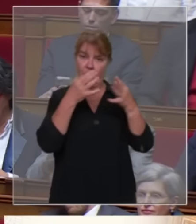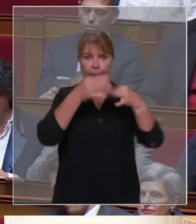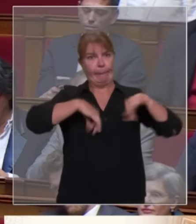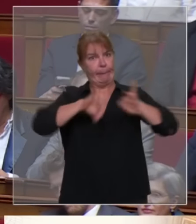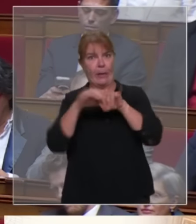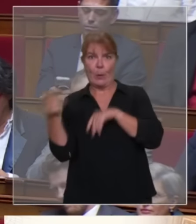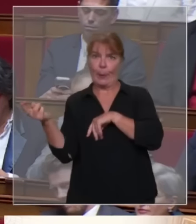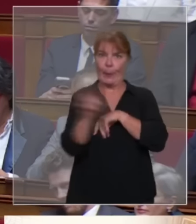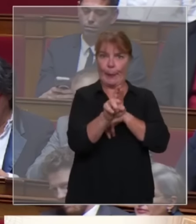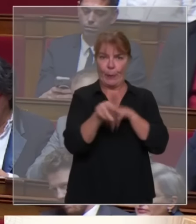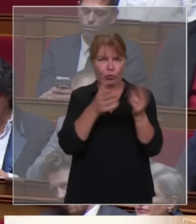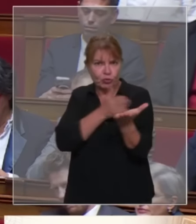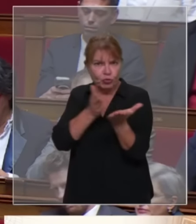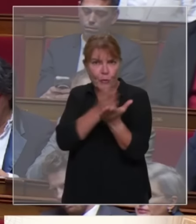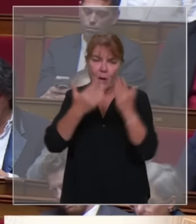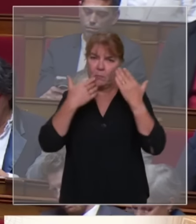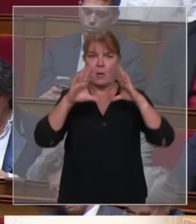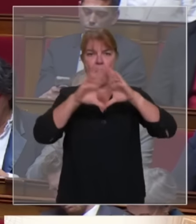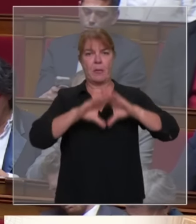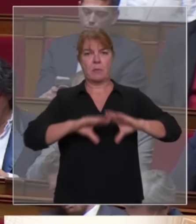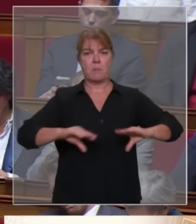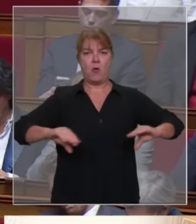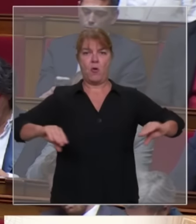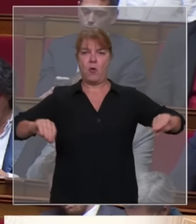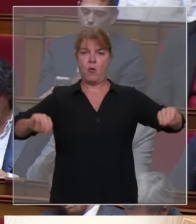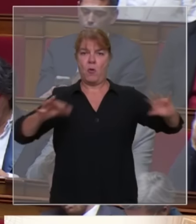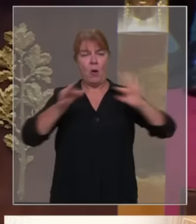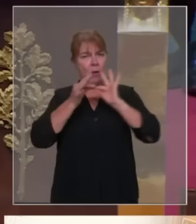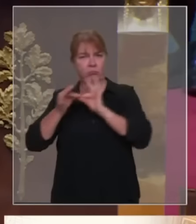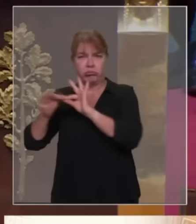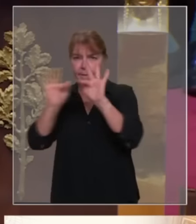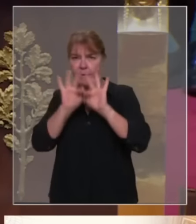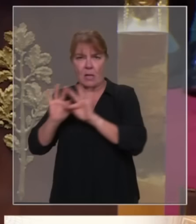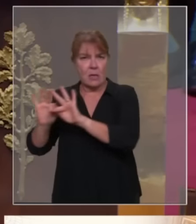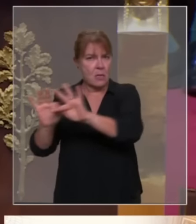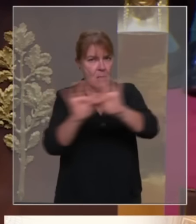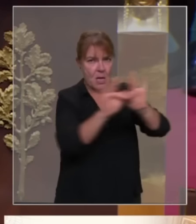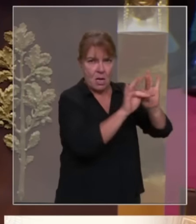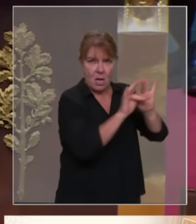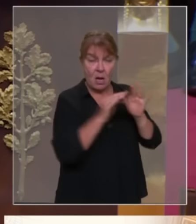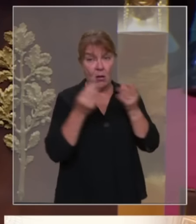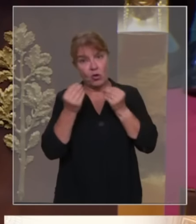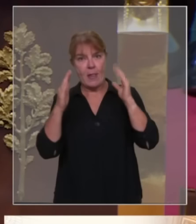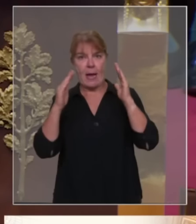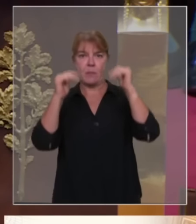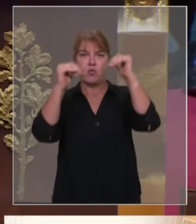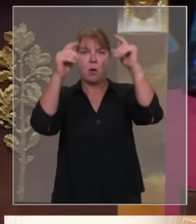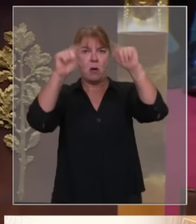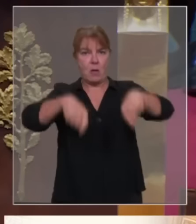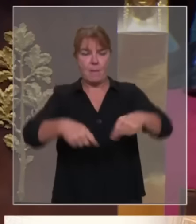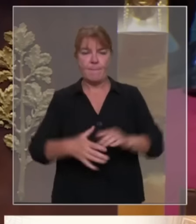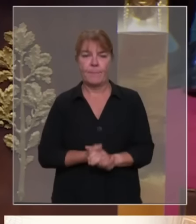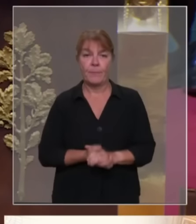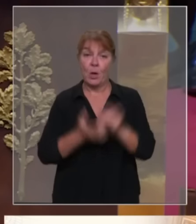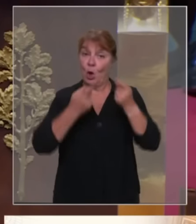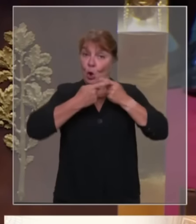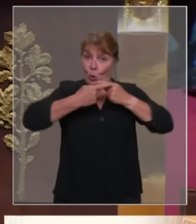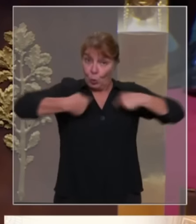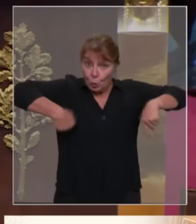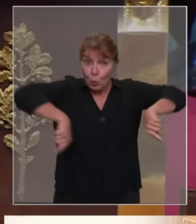chemin de l'apaisement, de la fraternité, de l'espérance. Nous